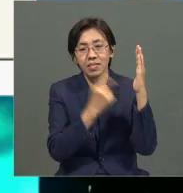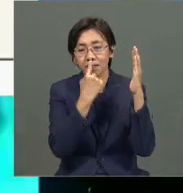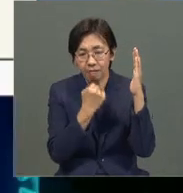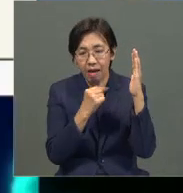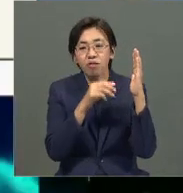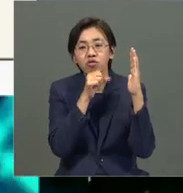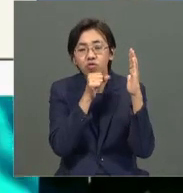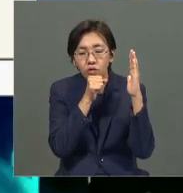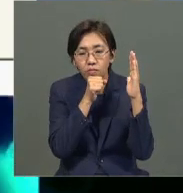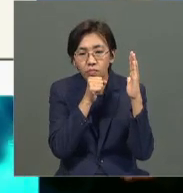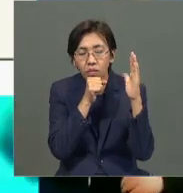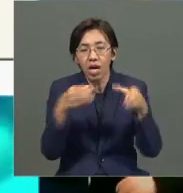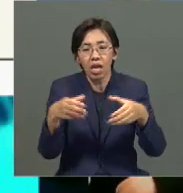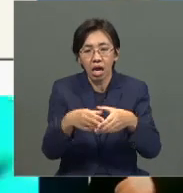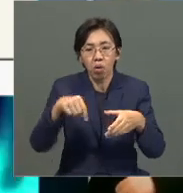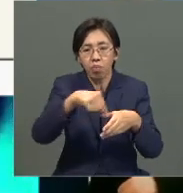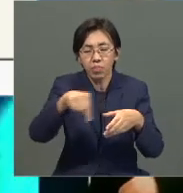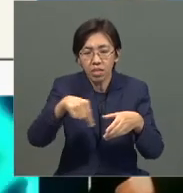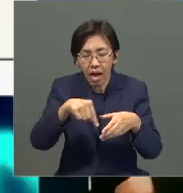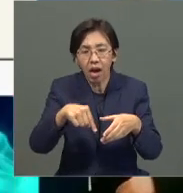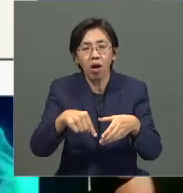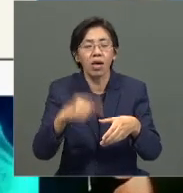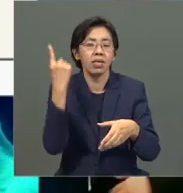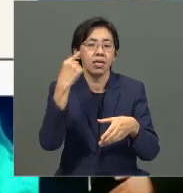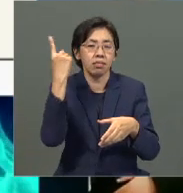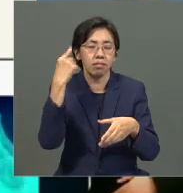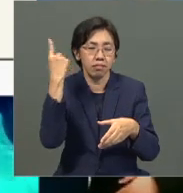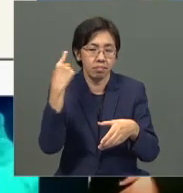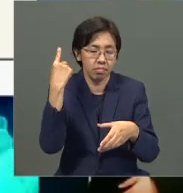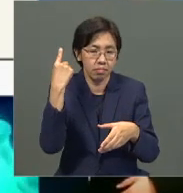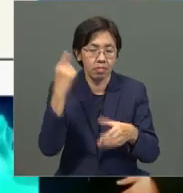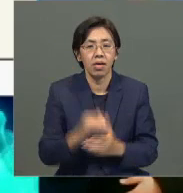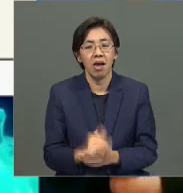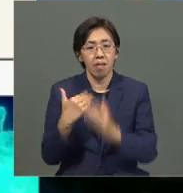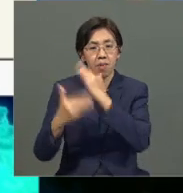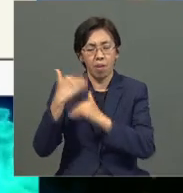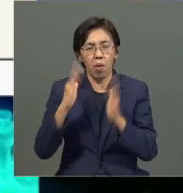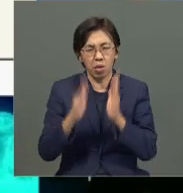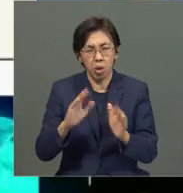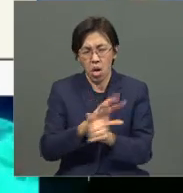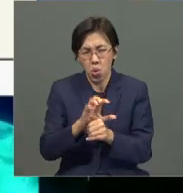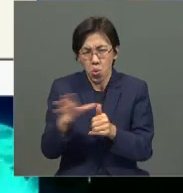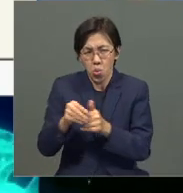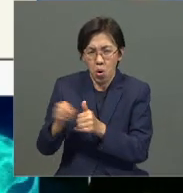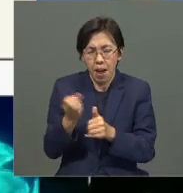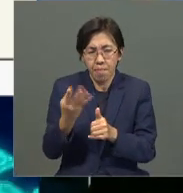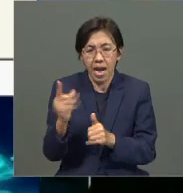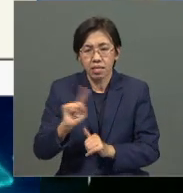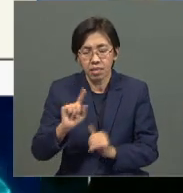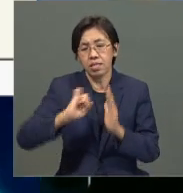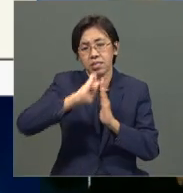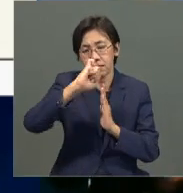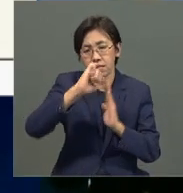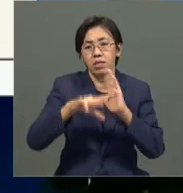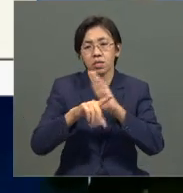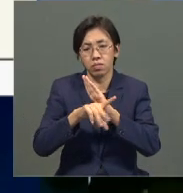ส้มรวมไปถึงกลุ่มเป้าหมายเกี่ยวกับอุตสาหกรรมการท่องเที่ยวและมีประวัติผู้ติดเชื้อจำนวนมากอย่างเช่นที่เชียงใหม่ชล